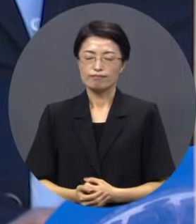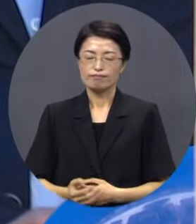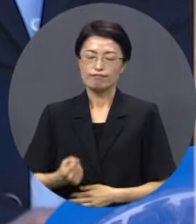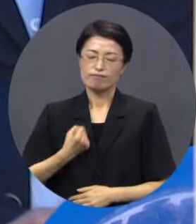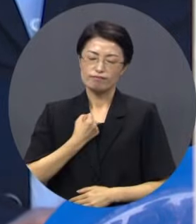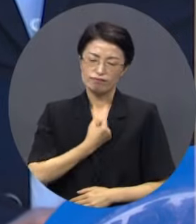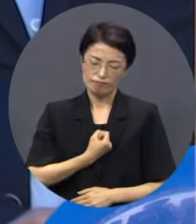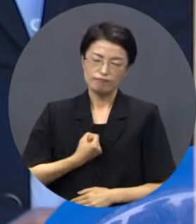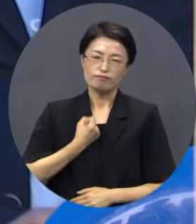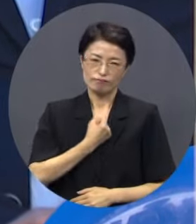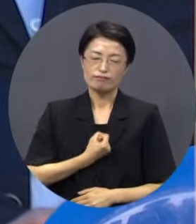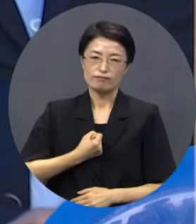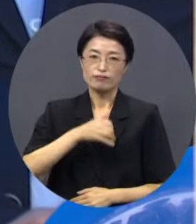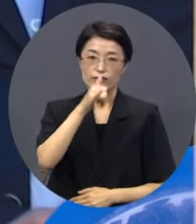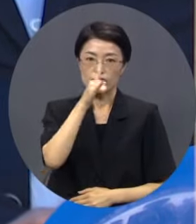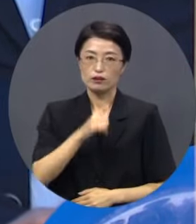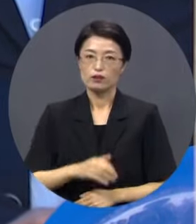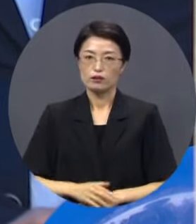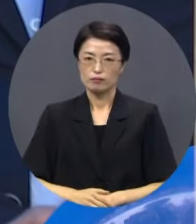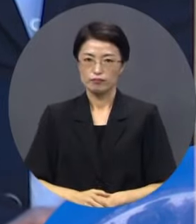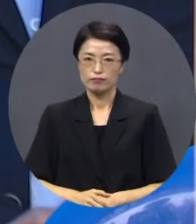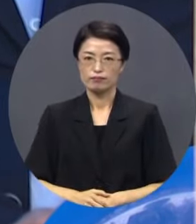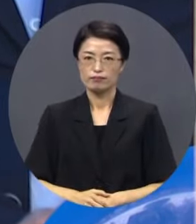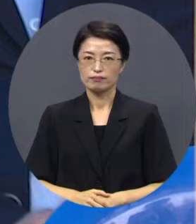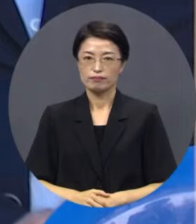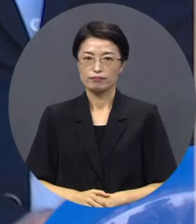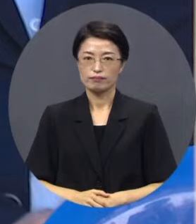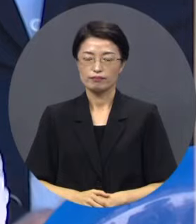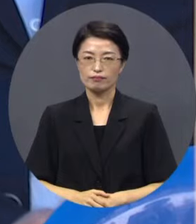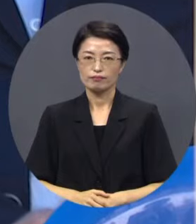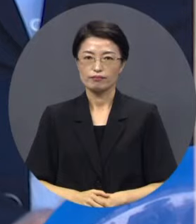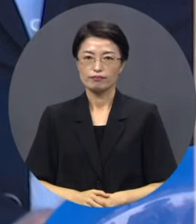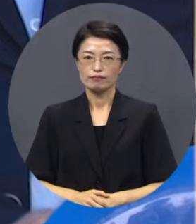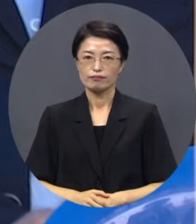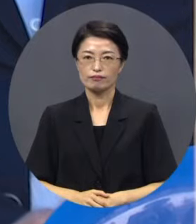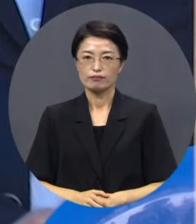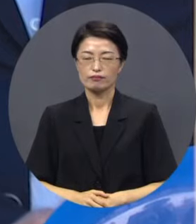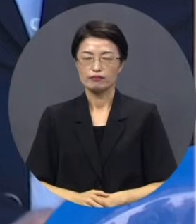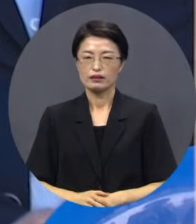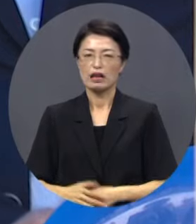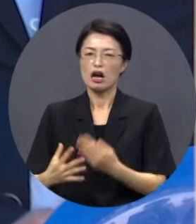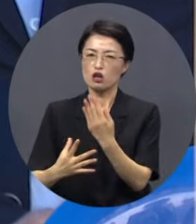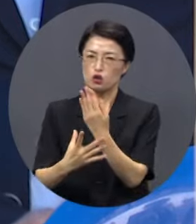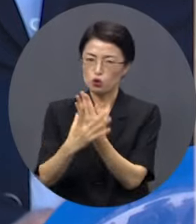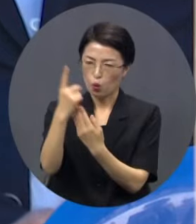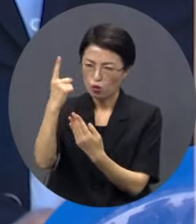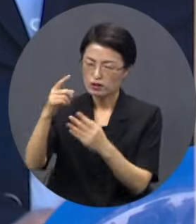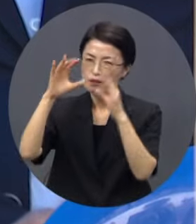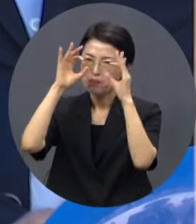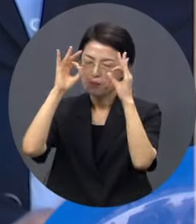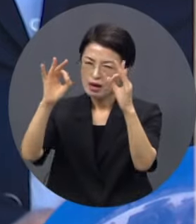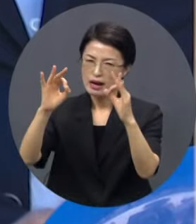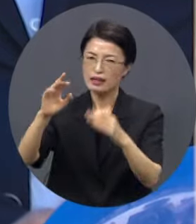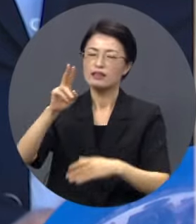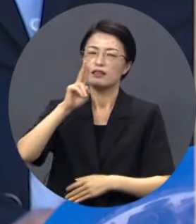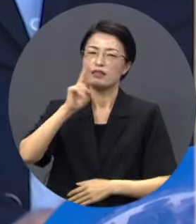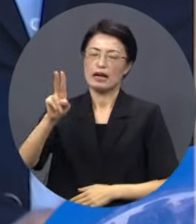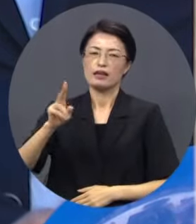며칠 항일 무엇을 하느냐 통일을 봐야 그때를 한